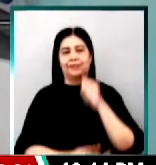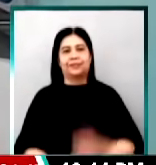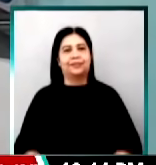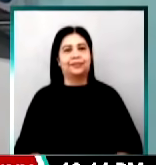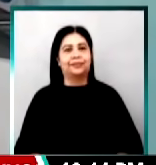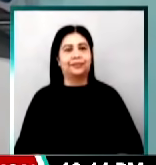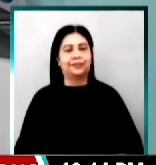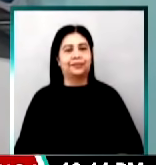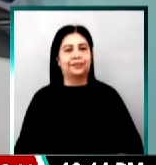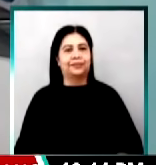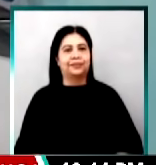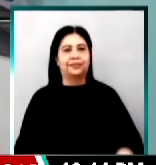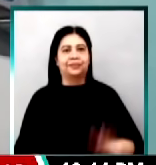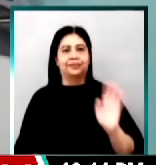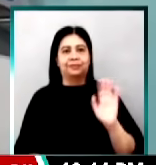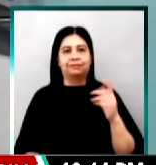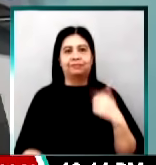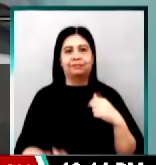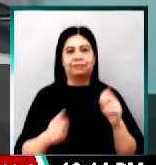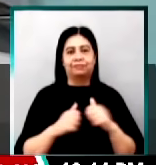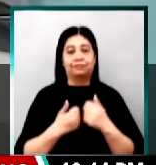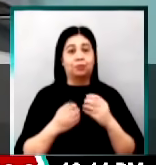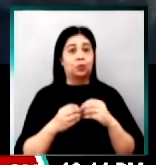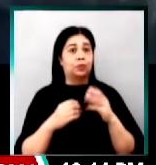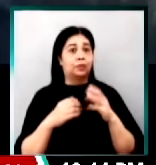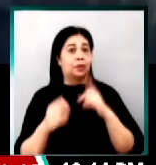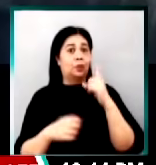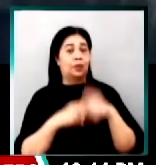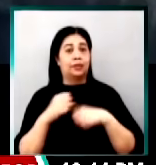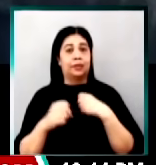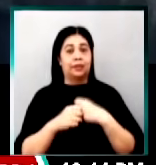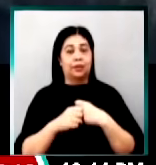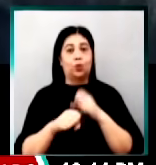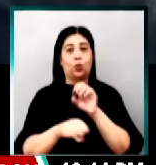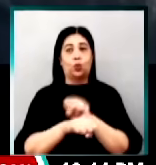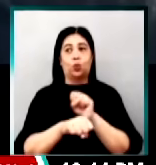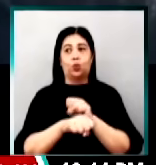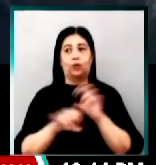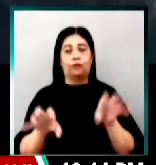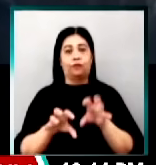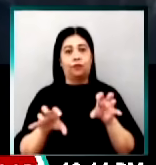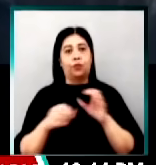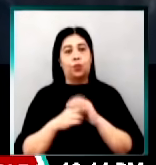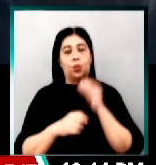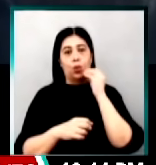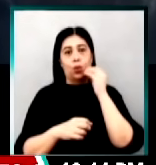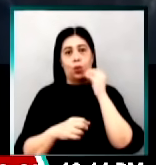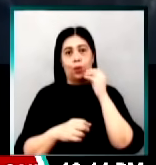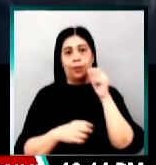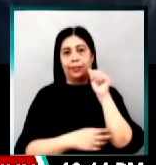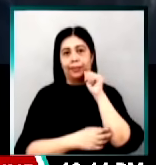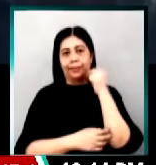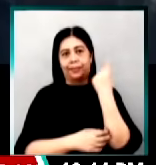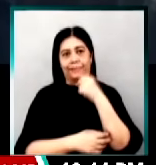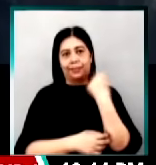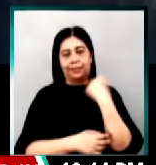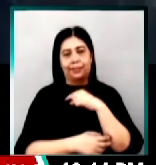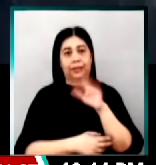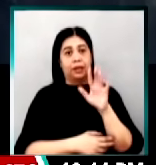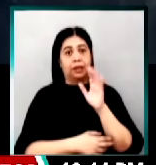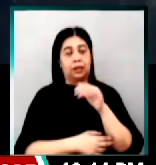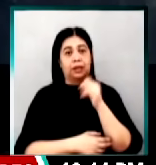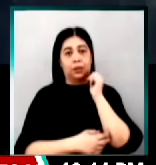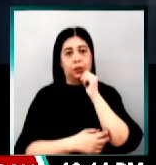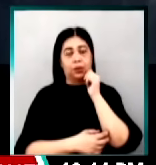QA Flyer. How may I help? Mahigit isang taon ng work from home ang BPO employee na si Athalie Zabalia. Sa kanyang daily 8-hour